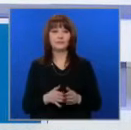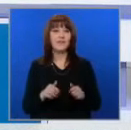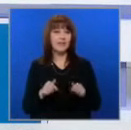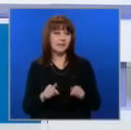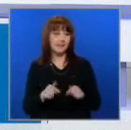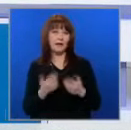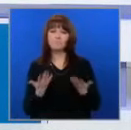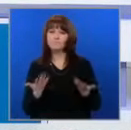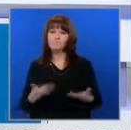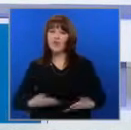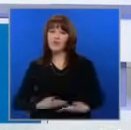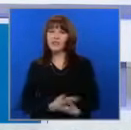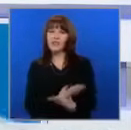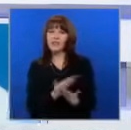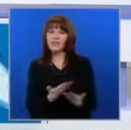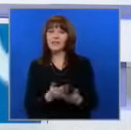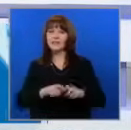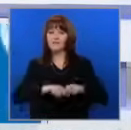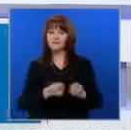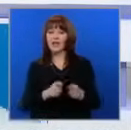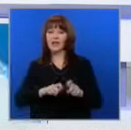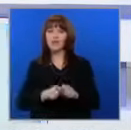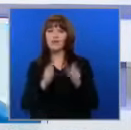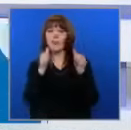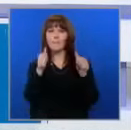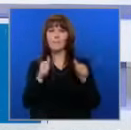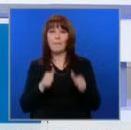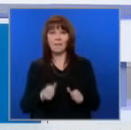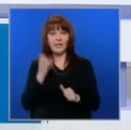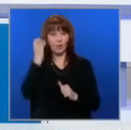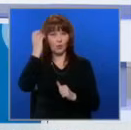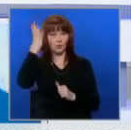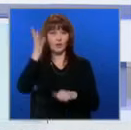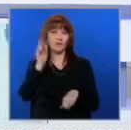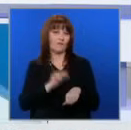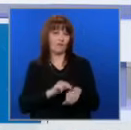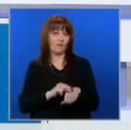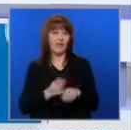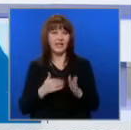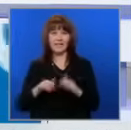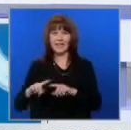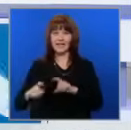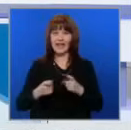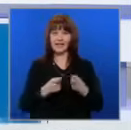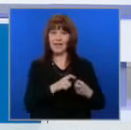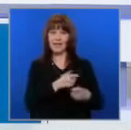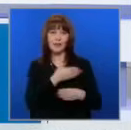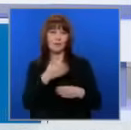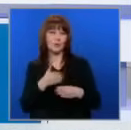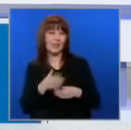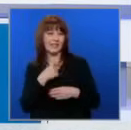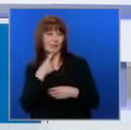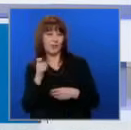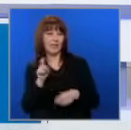А сега, какви интереси стоят зад разрушаването на паметниците на културата в Пловдив? След скандалите от последните